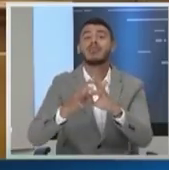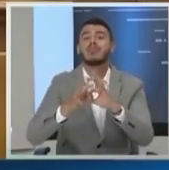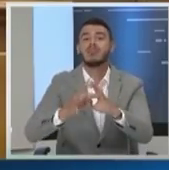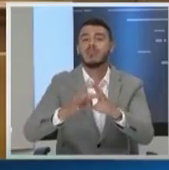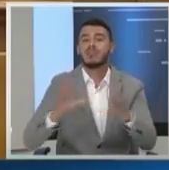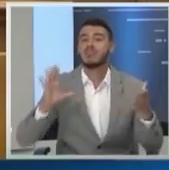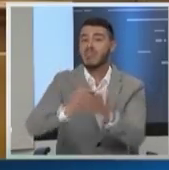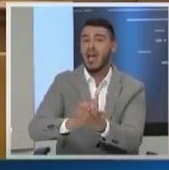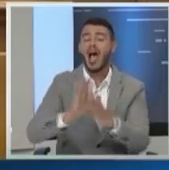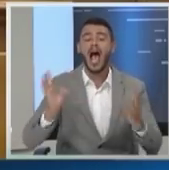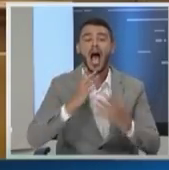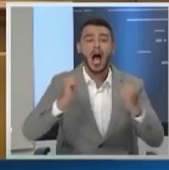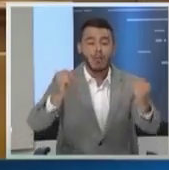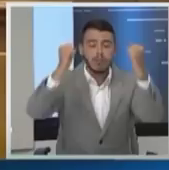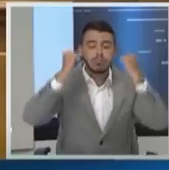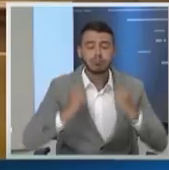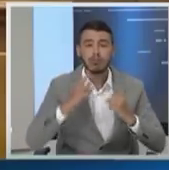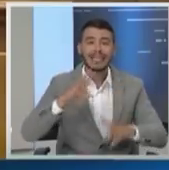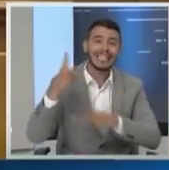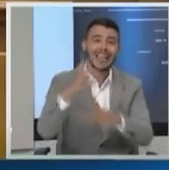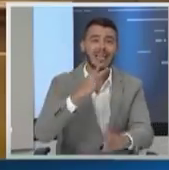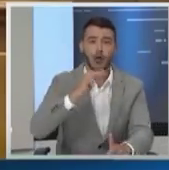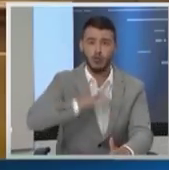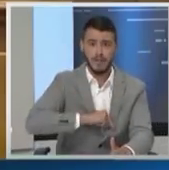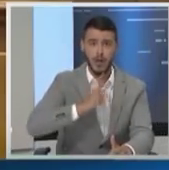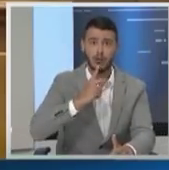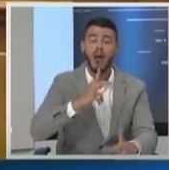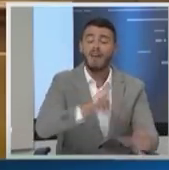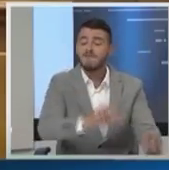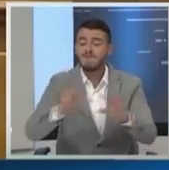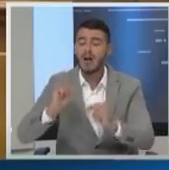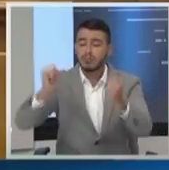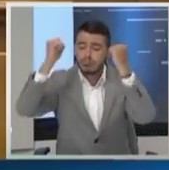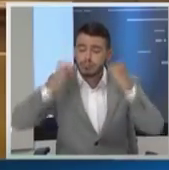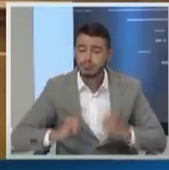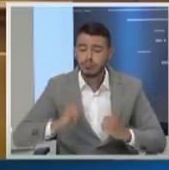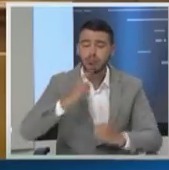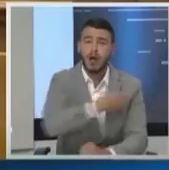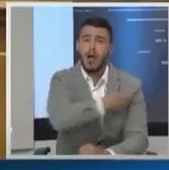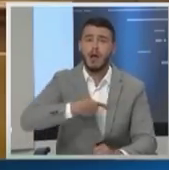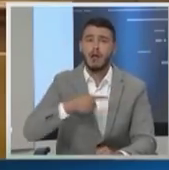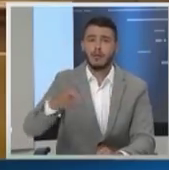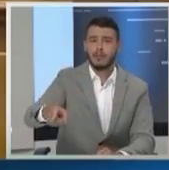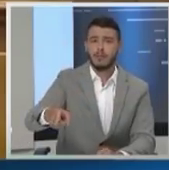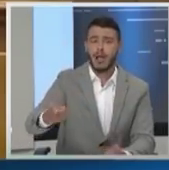του οικονομικά συμφέροντα, πλήττεται ο αρχηγός της αξιωματικής αντιπολίτευσης. Αν μπορείτε αυτά να τα